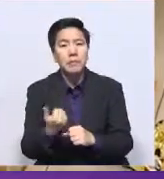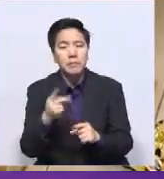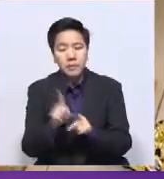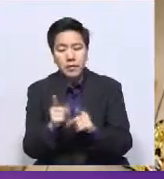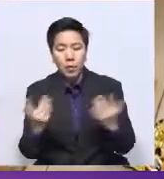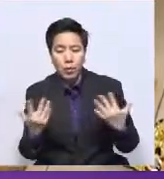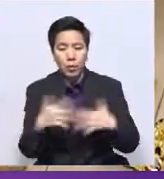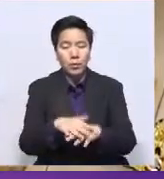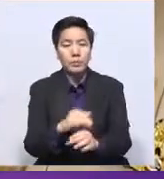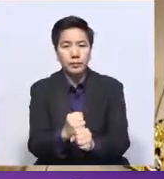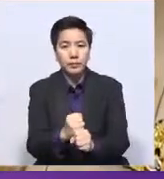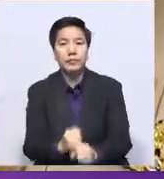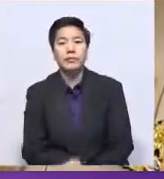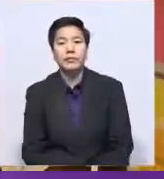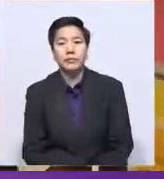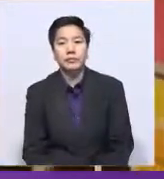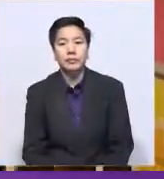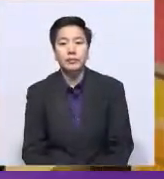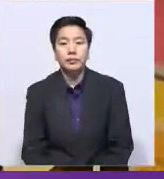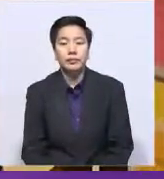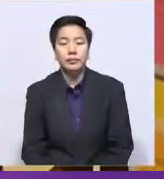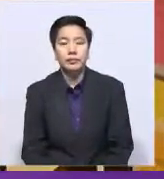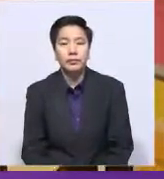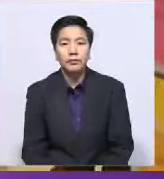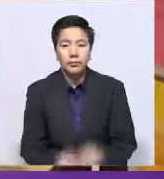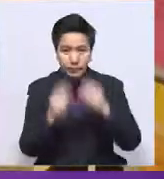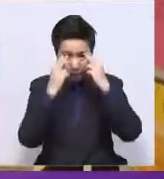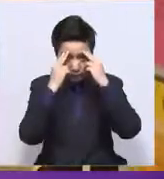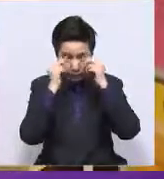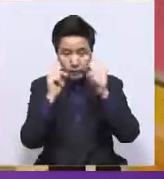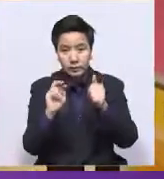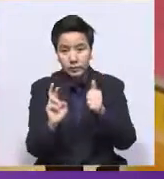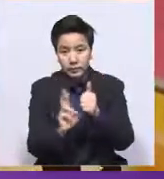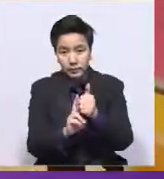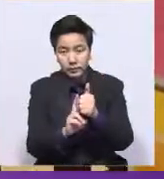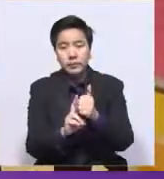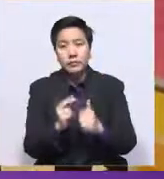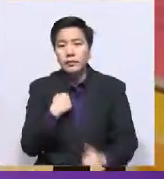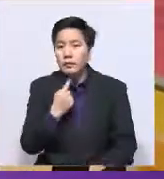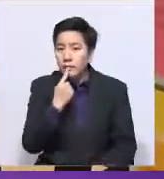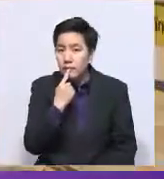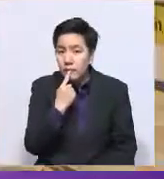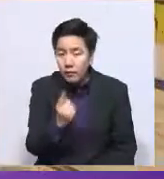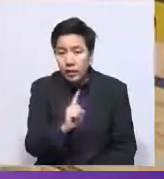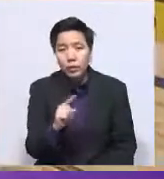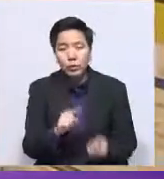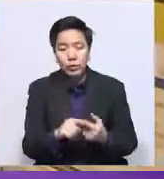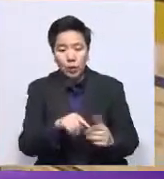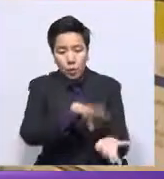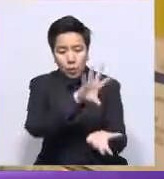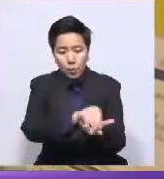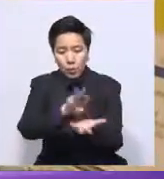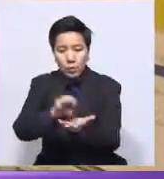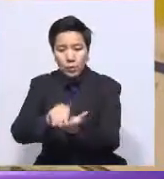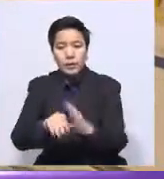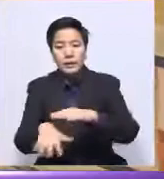การ นอกจากนี้นะครับทางรองนายกรัฐมนตรีพลอากาศเอกประจินยังระบุว่าการจัดเก็บข้อมูลโครงสร้